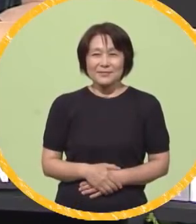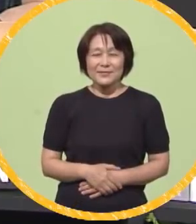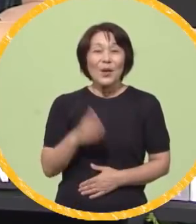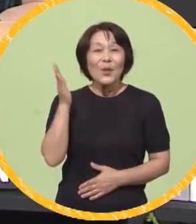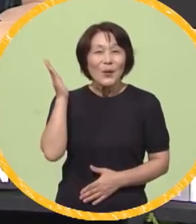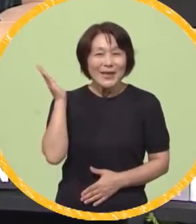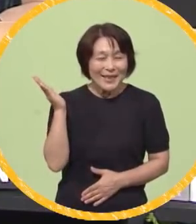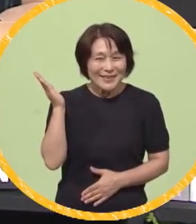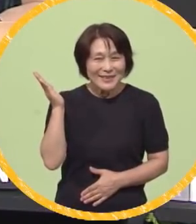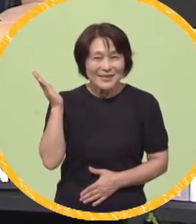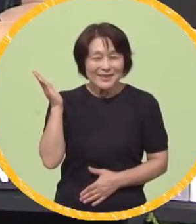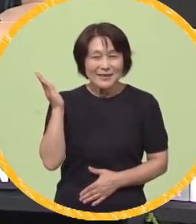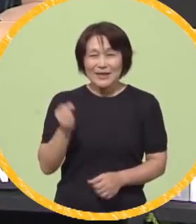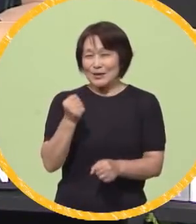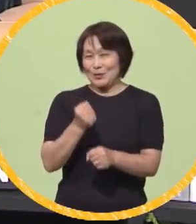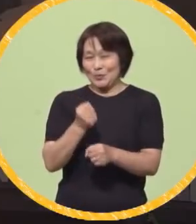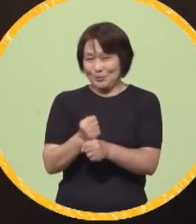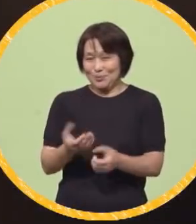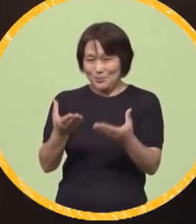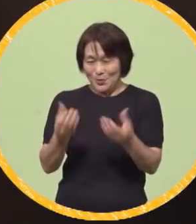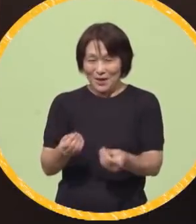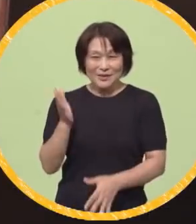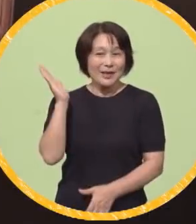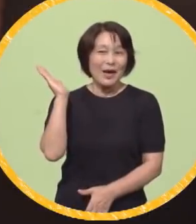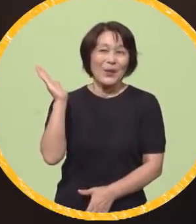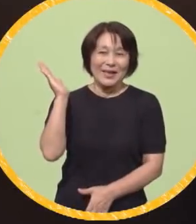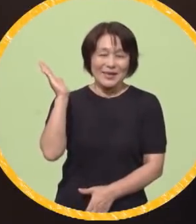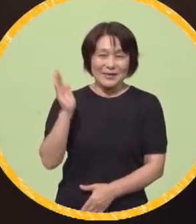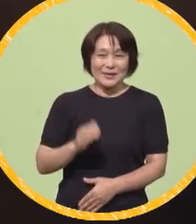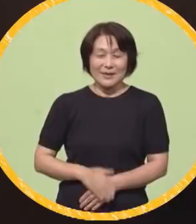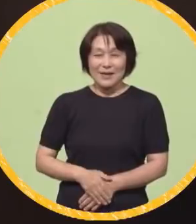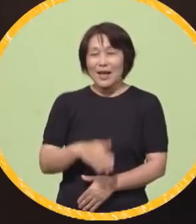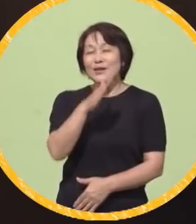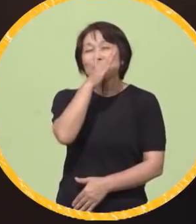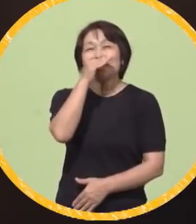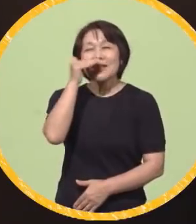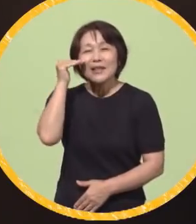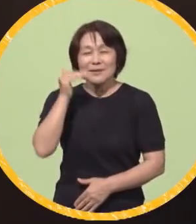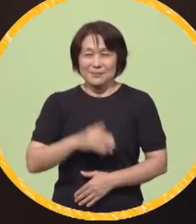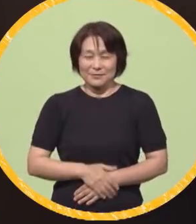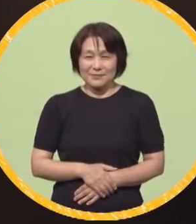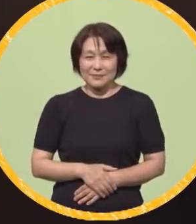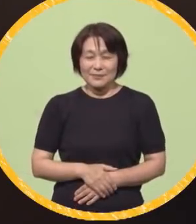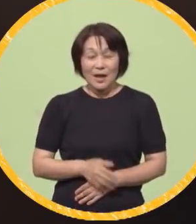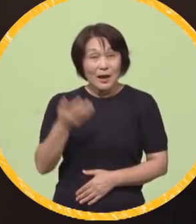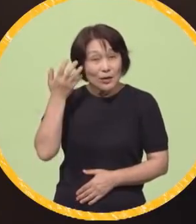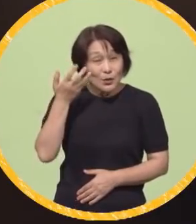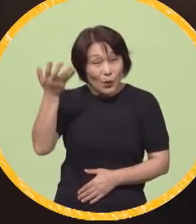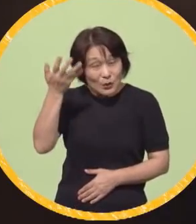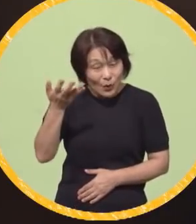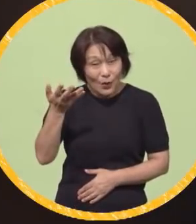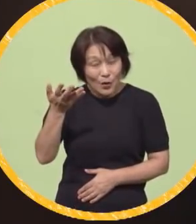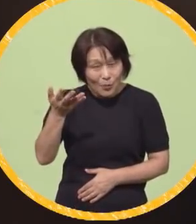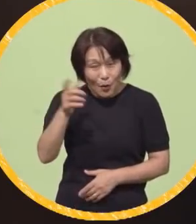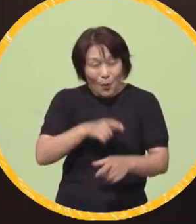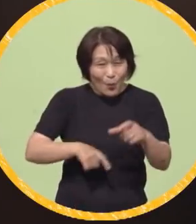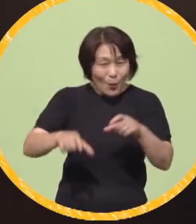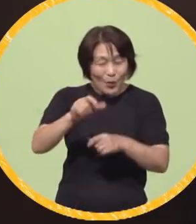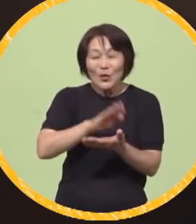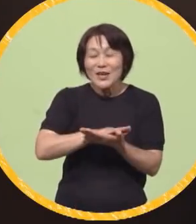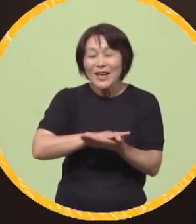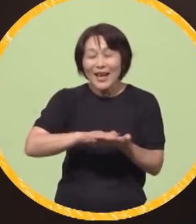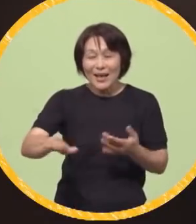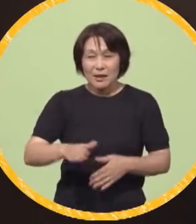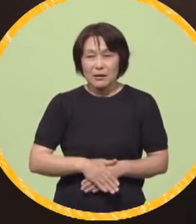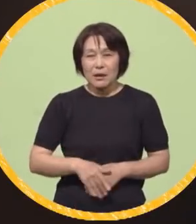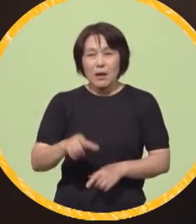はい、ということで完成品がこちらです 。すごい素敵、 はい、 あ想像以上、 いや上手じゃないですかもっと